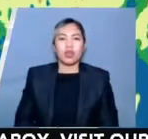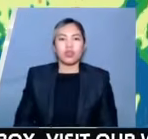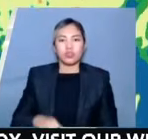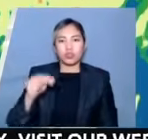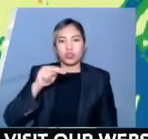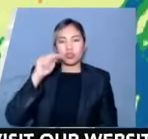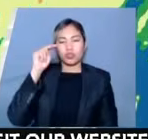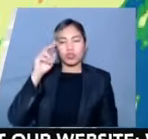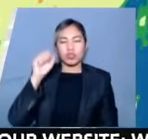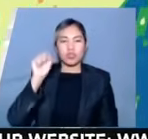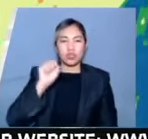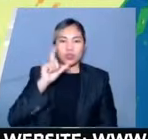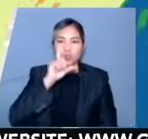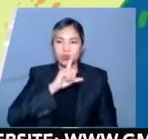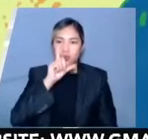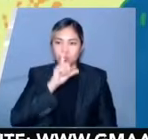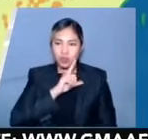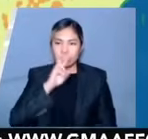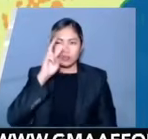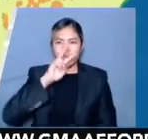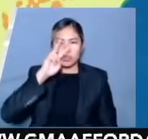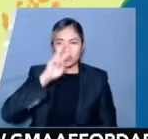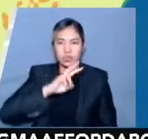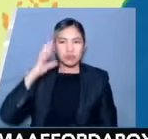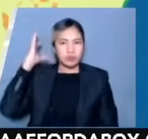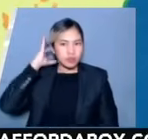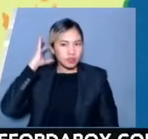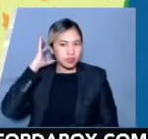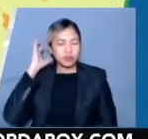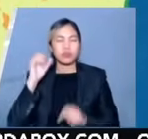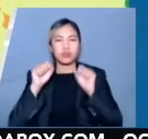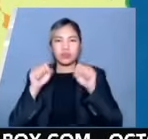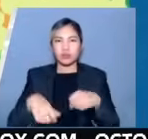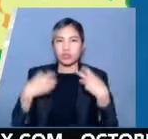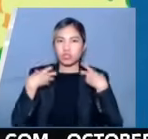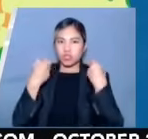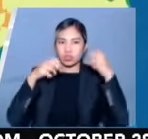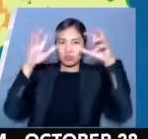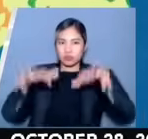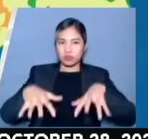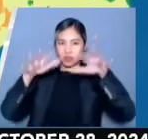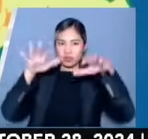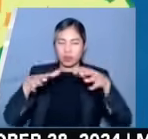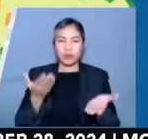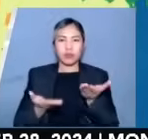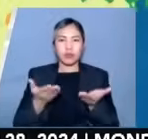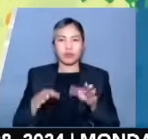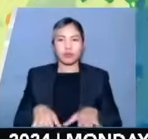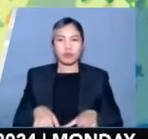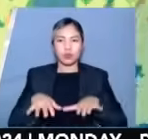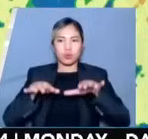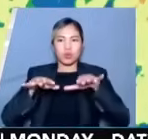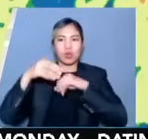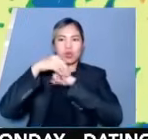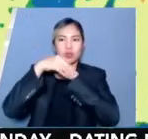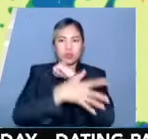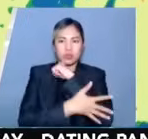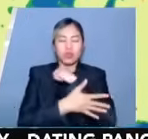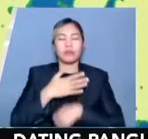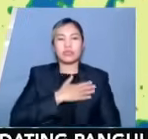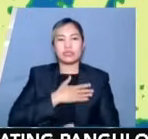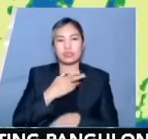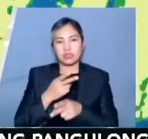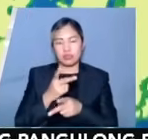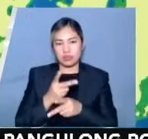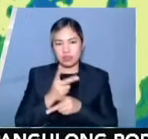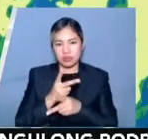Mindanao posible ang heavy rains na maaaring magdulot ng baha at landslide kaya doble ingat mga kapuso ihahatid namin ng 11